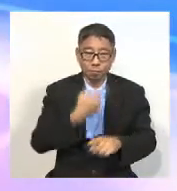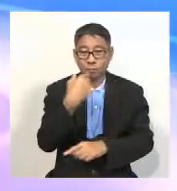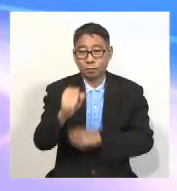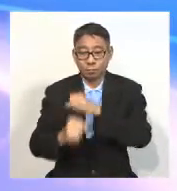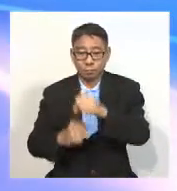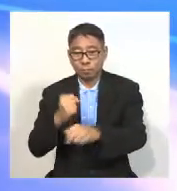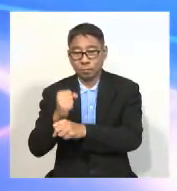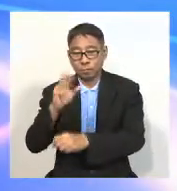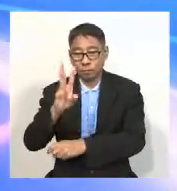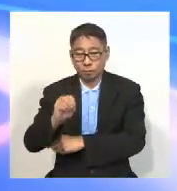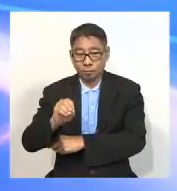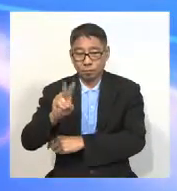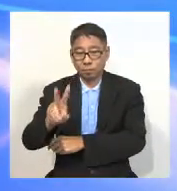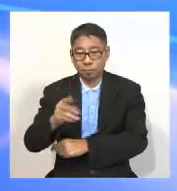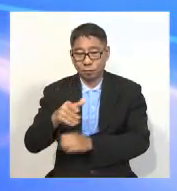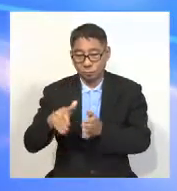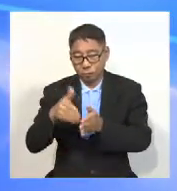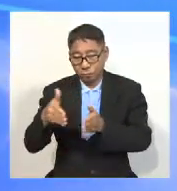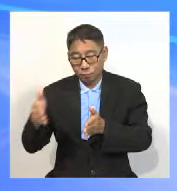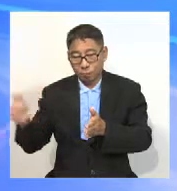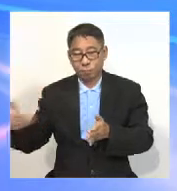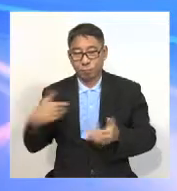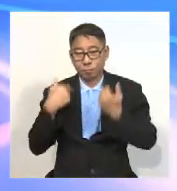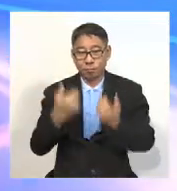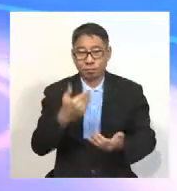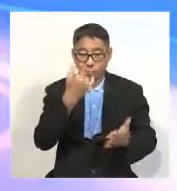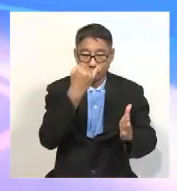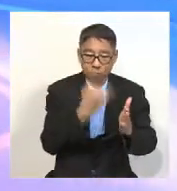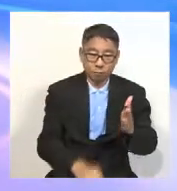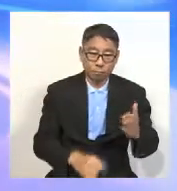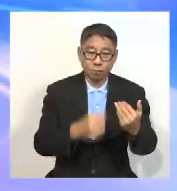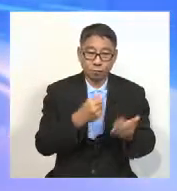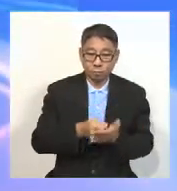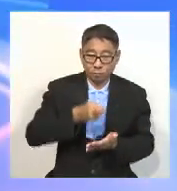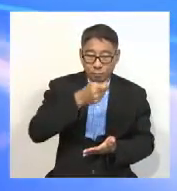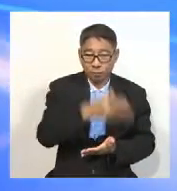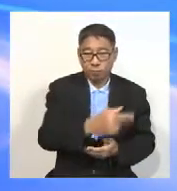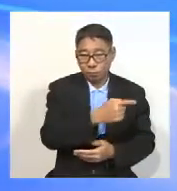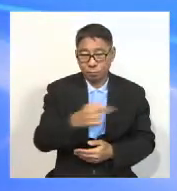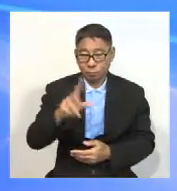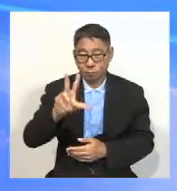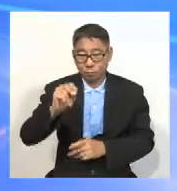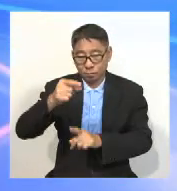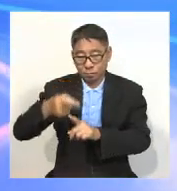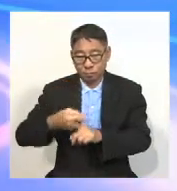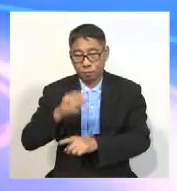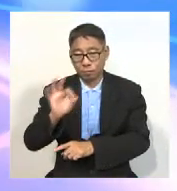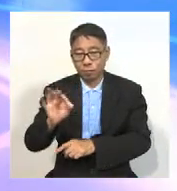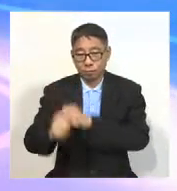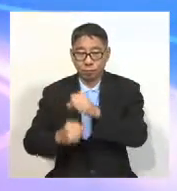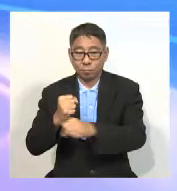ลาคมปี2562เป็นต้นไปส่วนงวดที่ผิดนัดชำระจนถึงวันที่30กันยาย